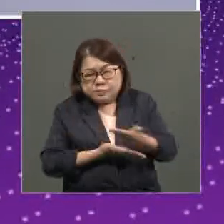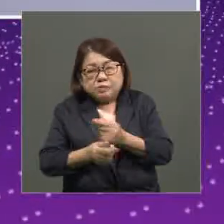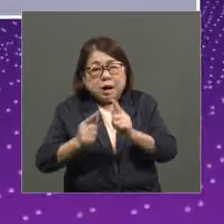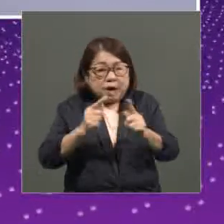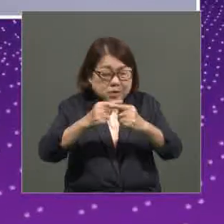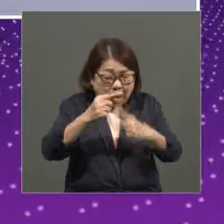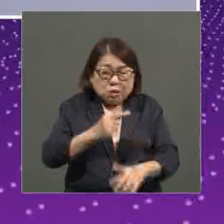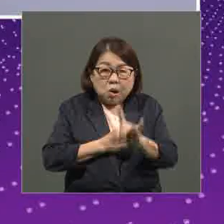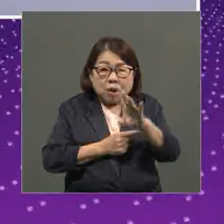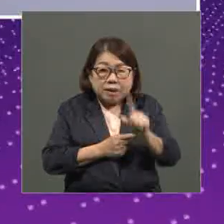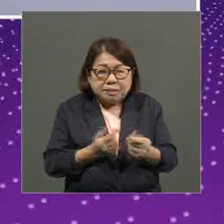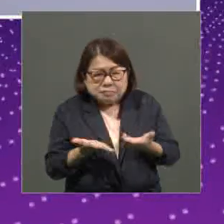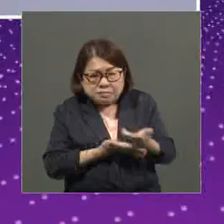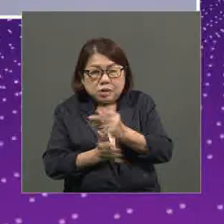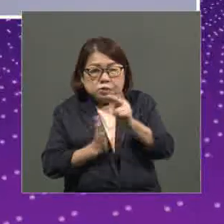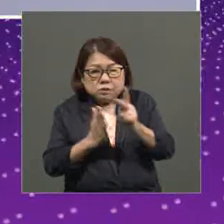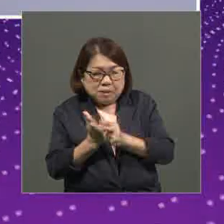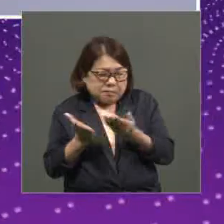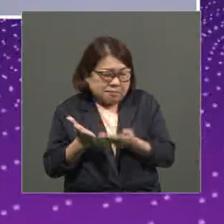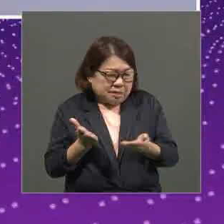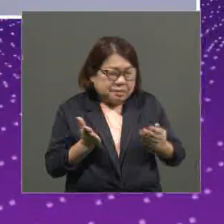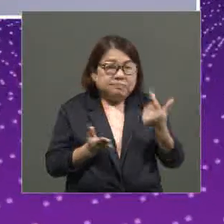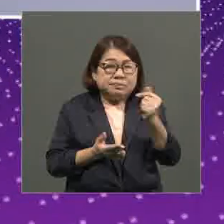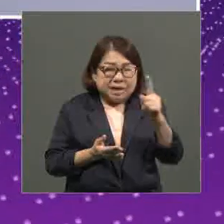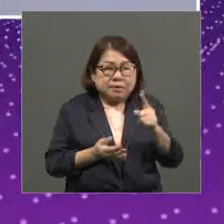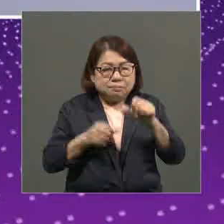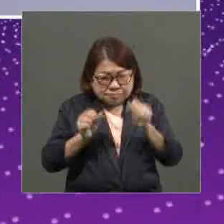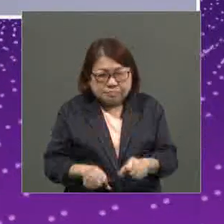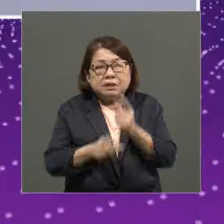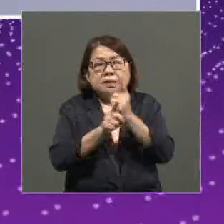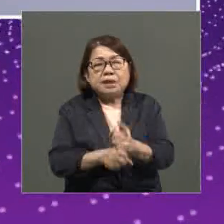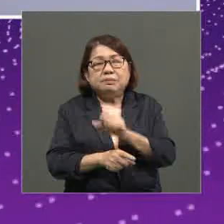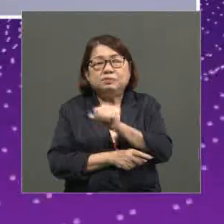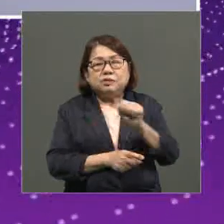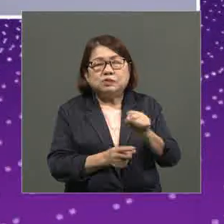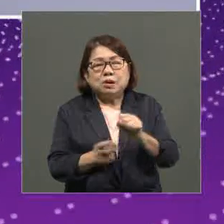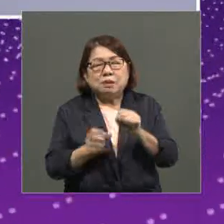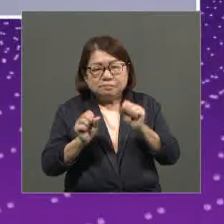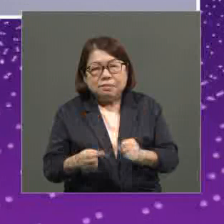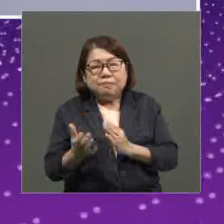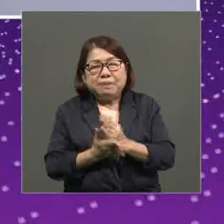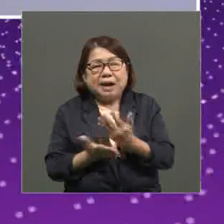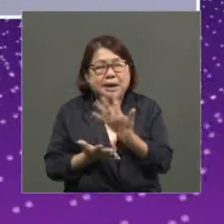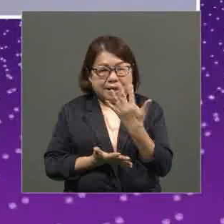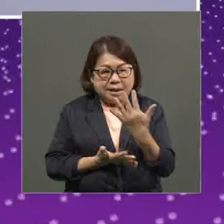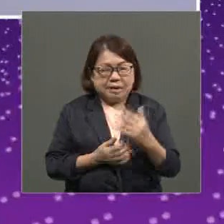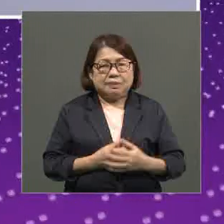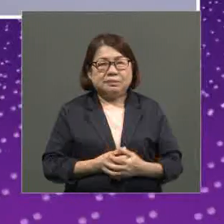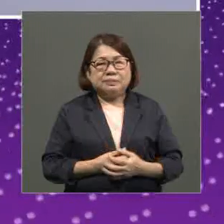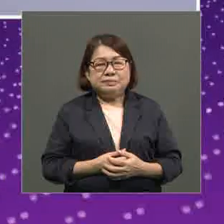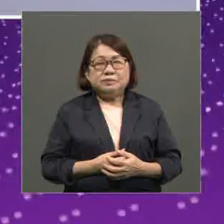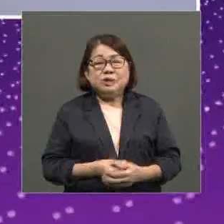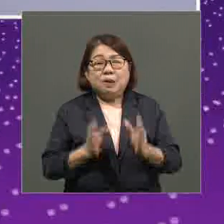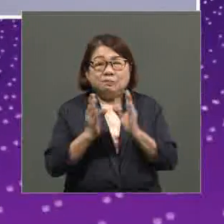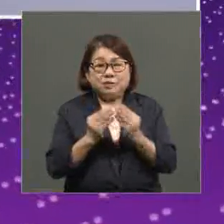ครับถกร่างกฎหมายไป 11ฉบับแล้วก็เห็นชอบเหมือนกับทางส.สเนี่ยไป 5ฉบับจาก 10เฉบับด้วยกันครับโดยในที่